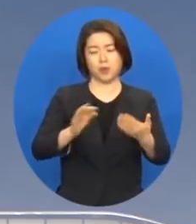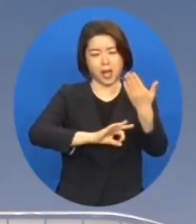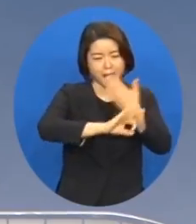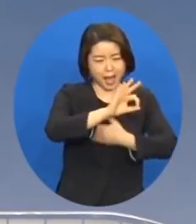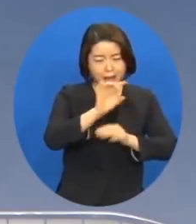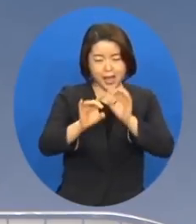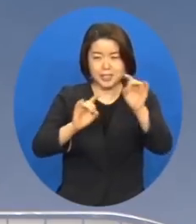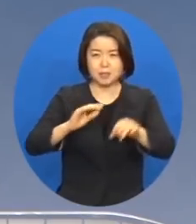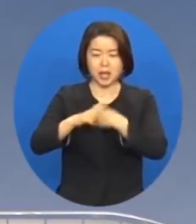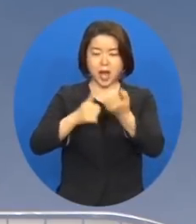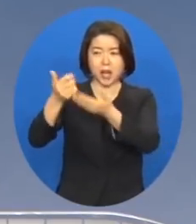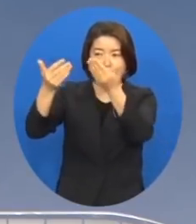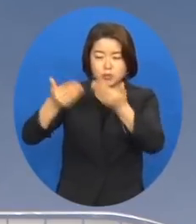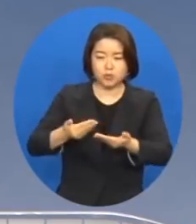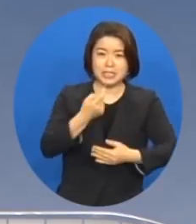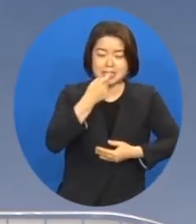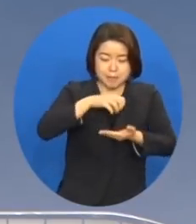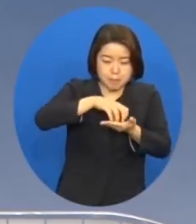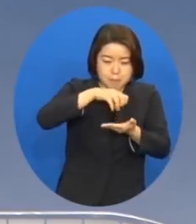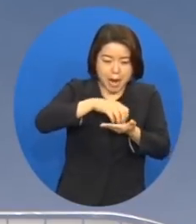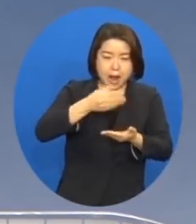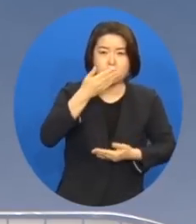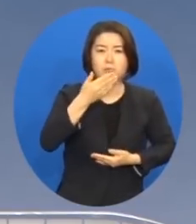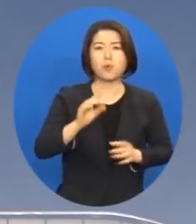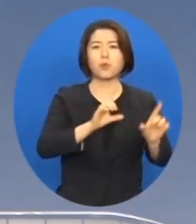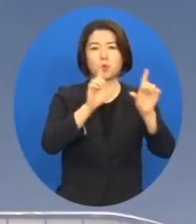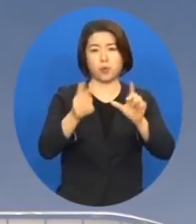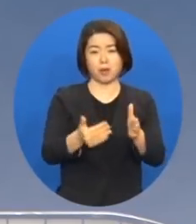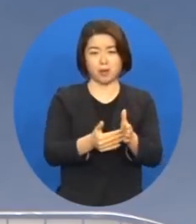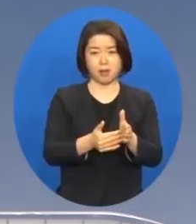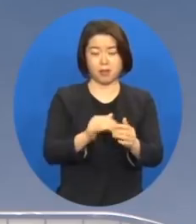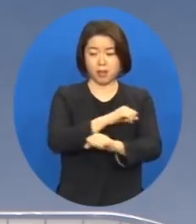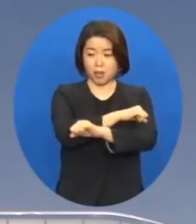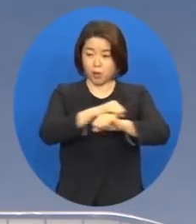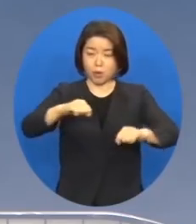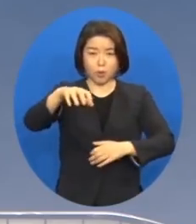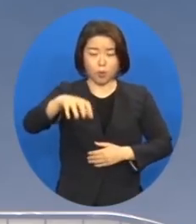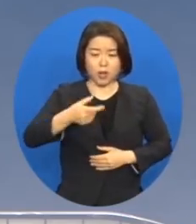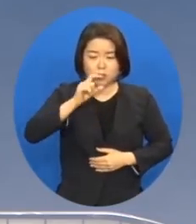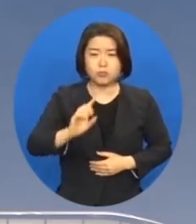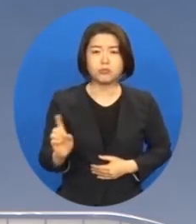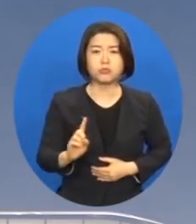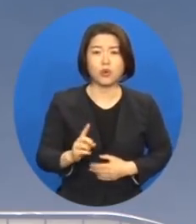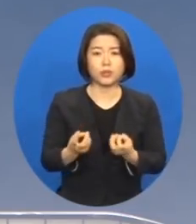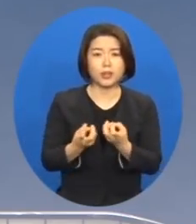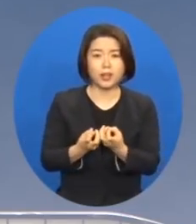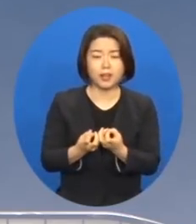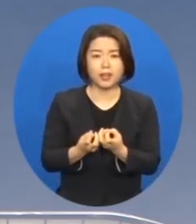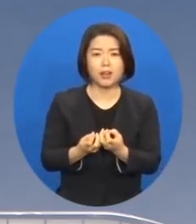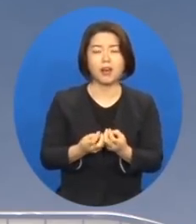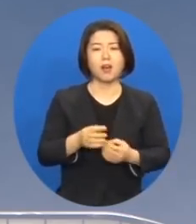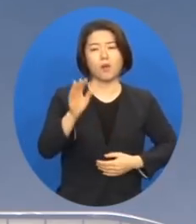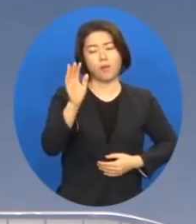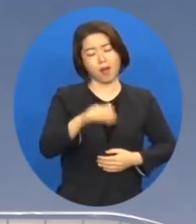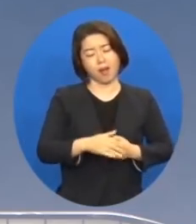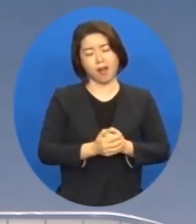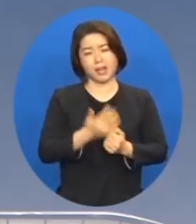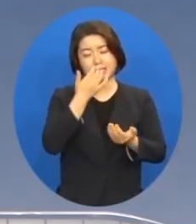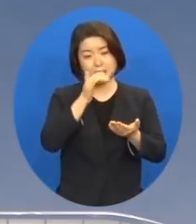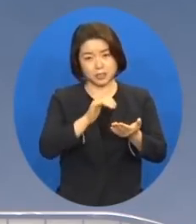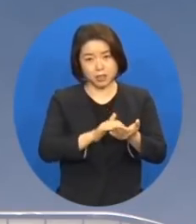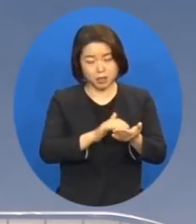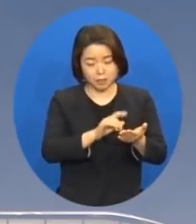주는 만나를 먹고 살았습니다. 광야에서 물을 어디서 얻습니까? 세상의 바위에서, 반석에서